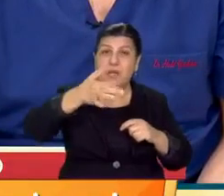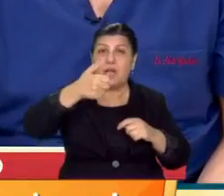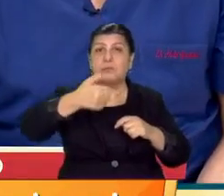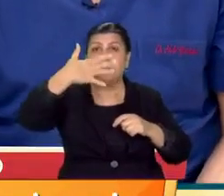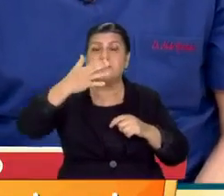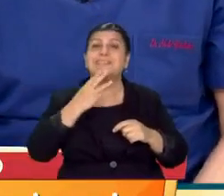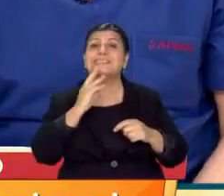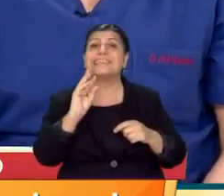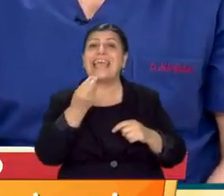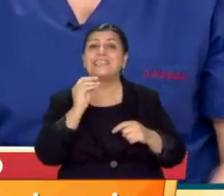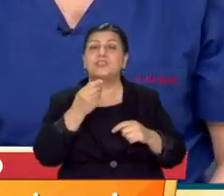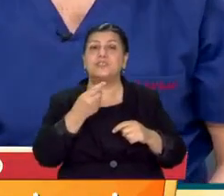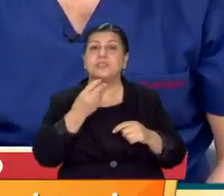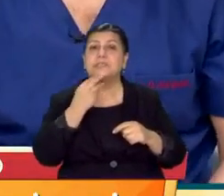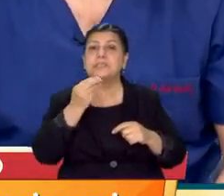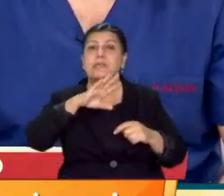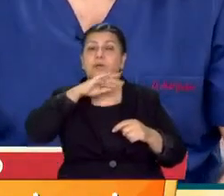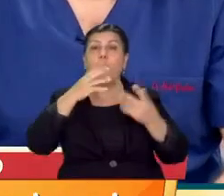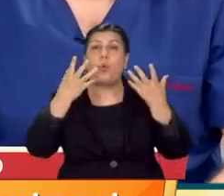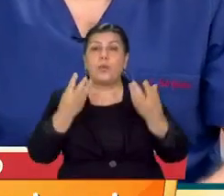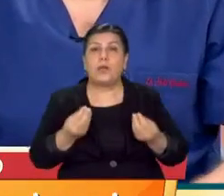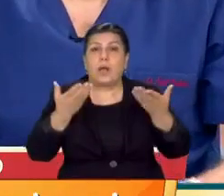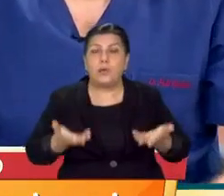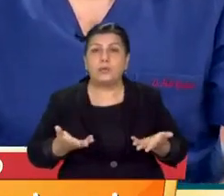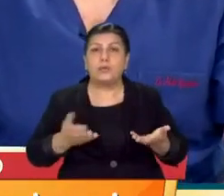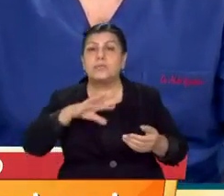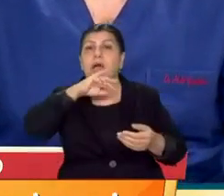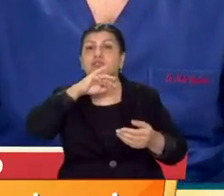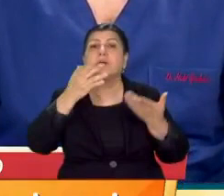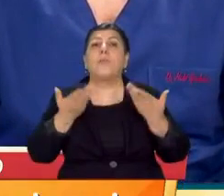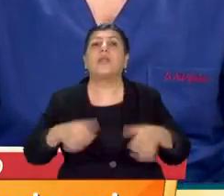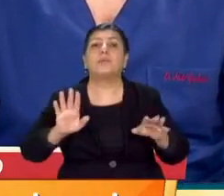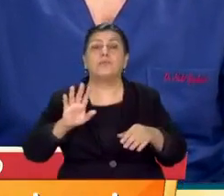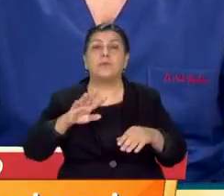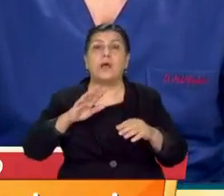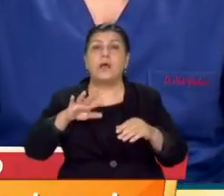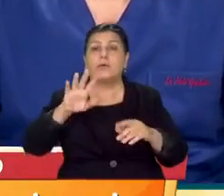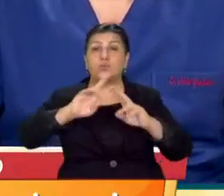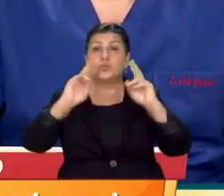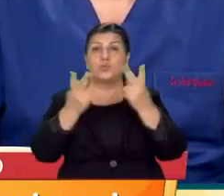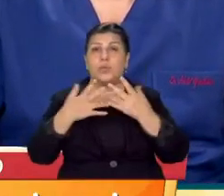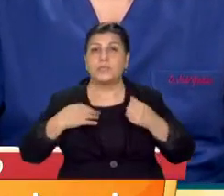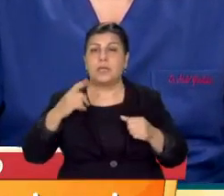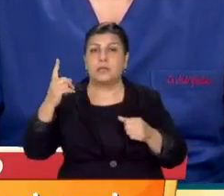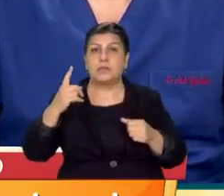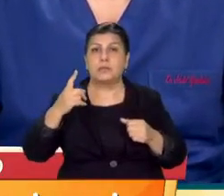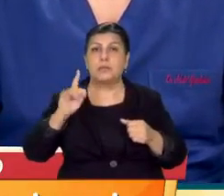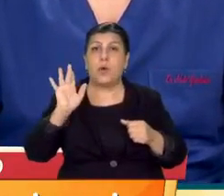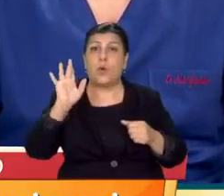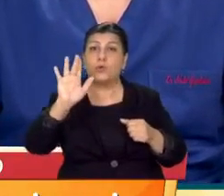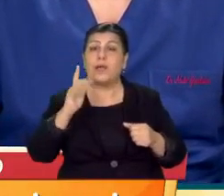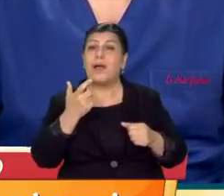genç yaşlı olarak kabul ediliyor mesela yaşlı olarak kabul etmiyor kabul edilmiyor hata orta yaş 60'a kadar